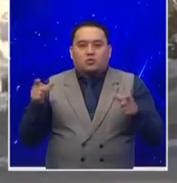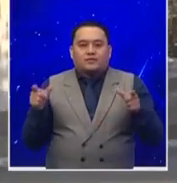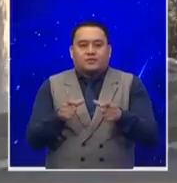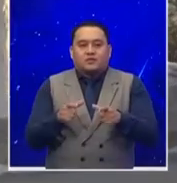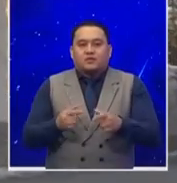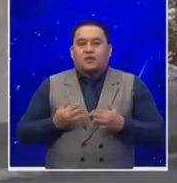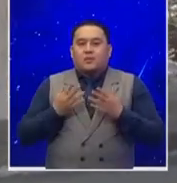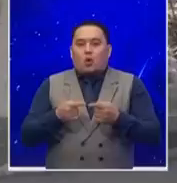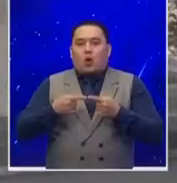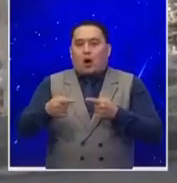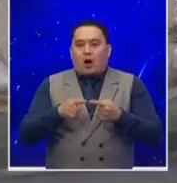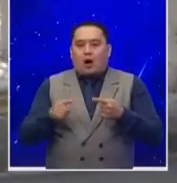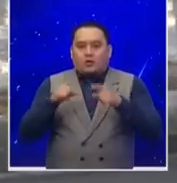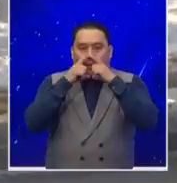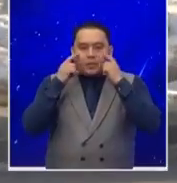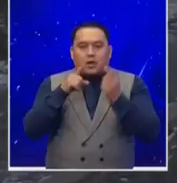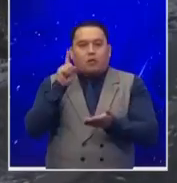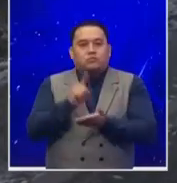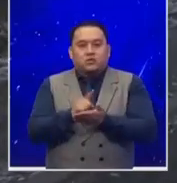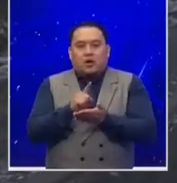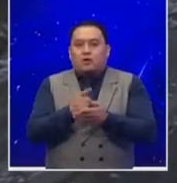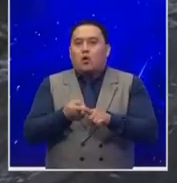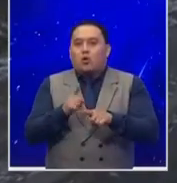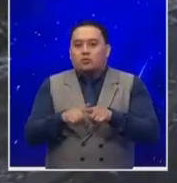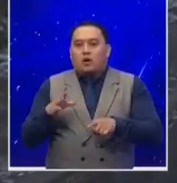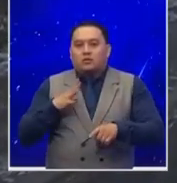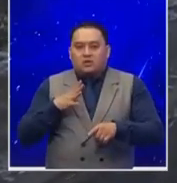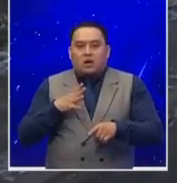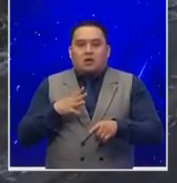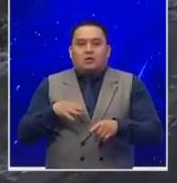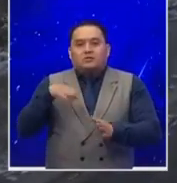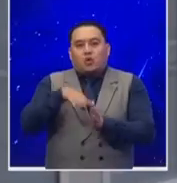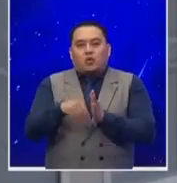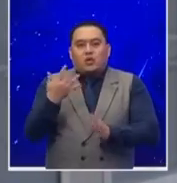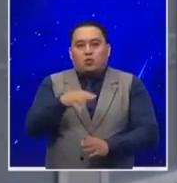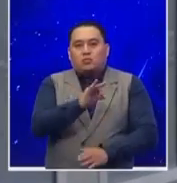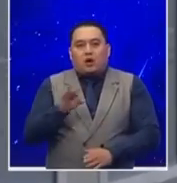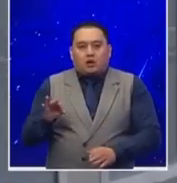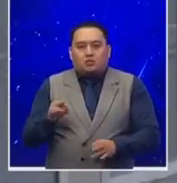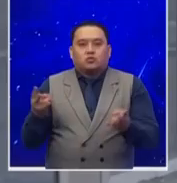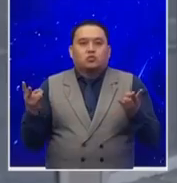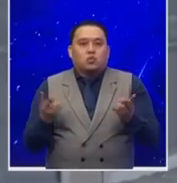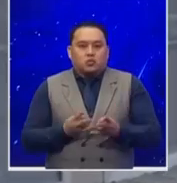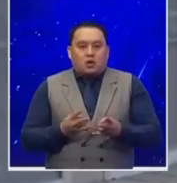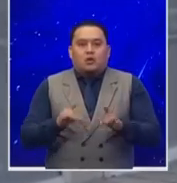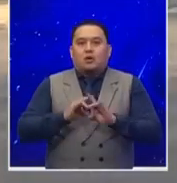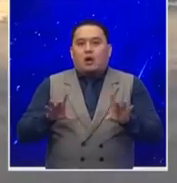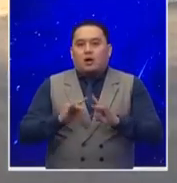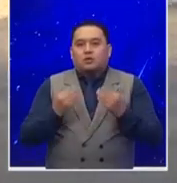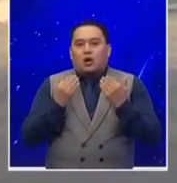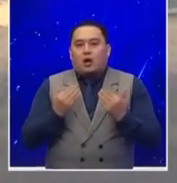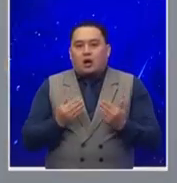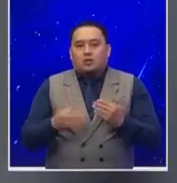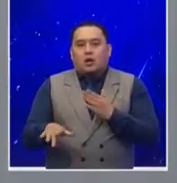сақталуы, арақашықтық бетперде тағу міндеттелген. Сондай-ақ іштегі сыйымдылық 50%-дан аспауы тиіс. Айта кетсек, қазіргі